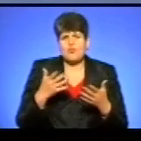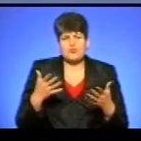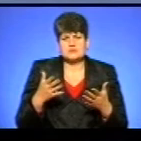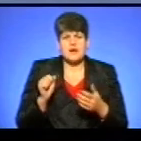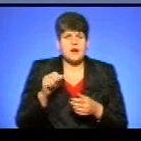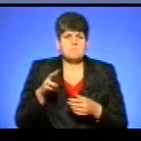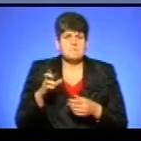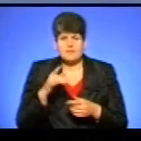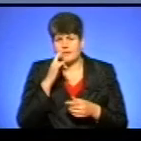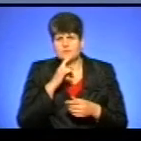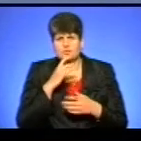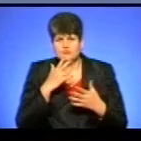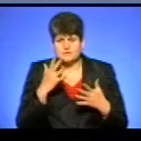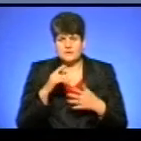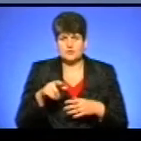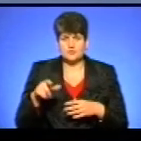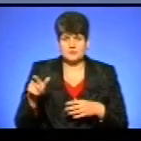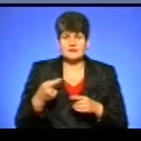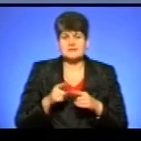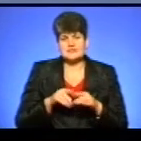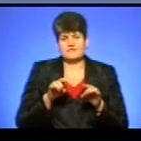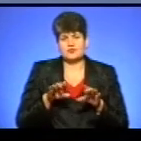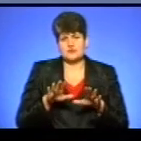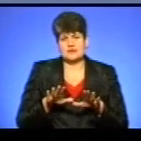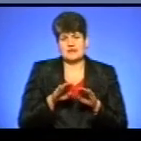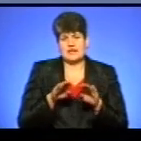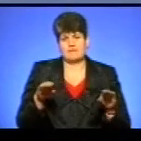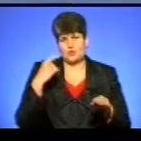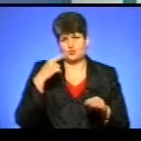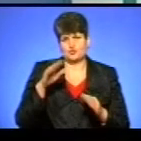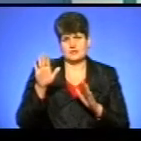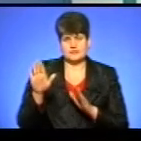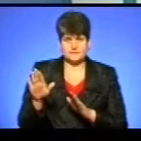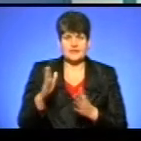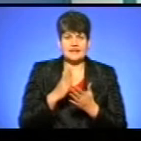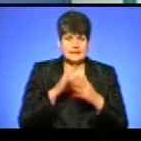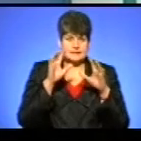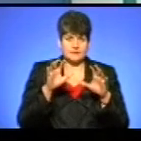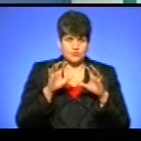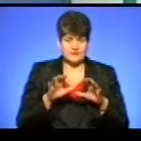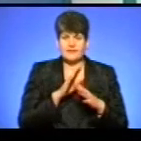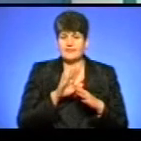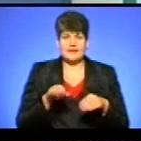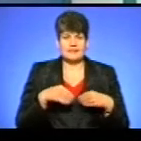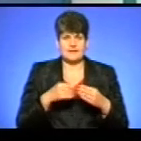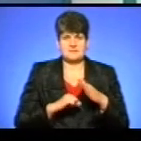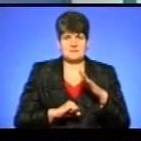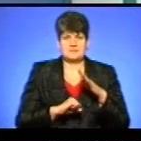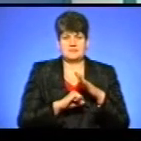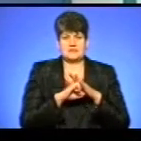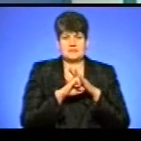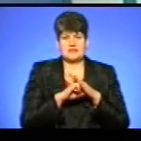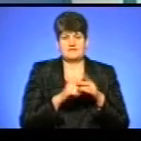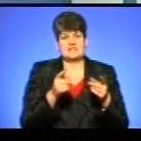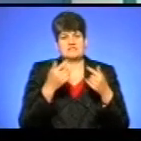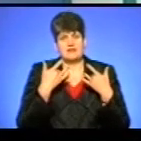амбіції, чи непорозуміння з певними людьми, нехай це вирішить на рівні особистості. Є діюче законодавство, яке дає підстави звільняти людину,